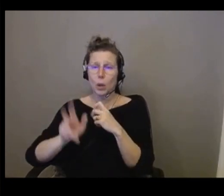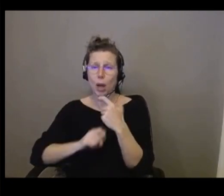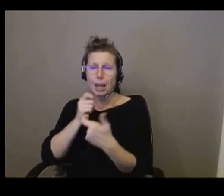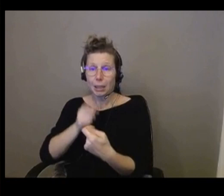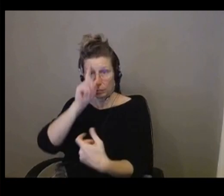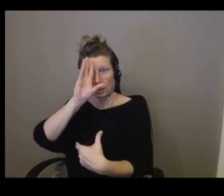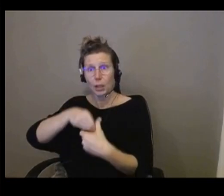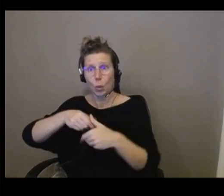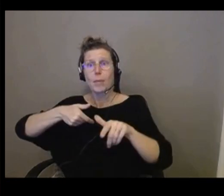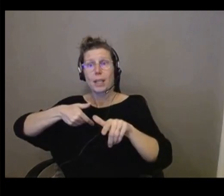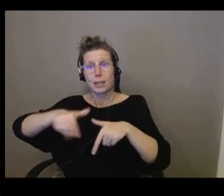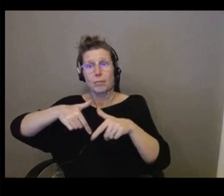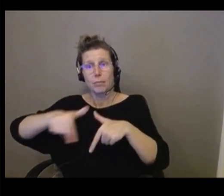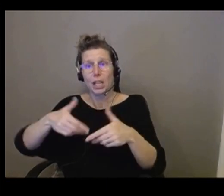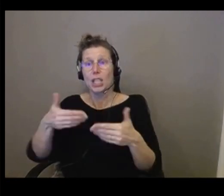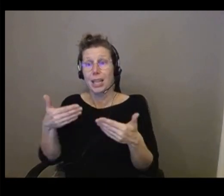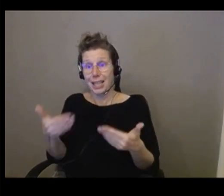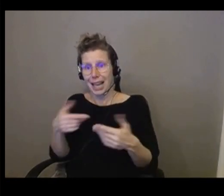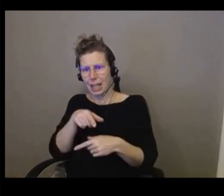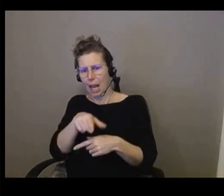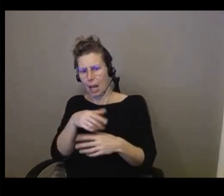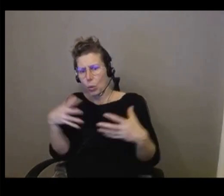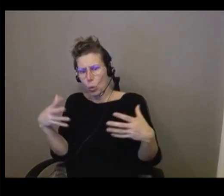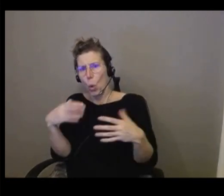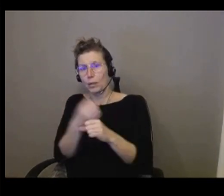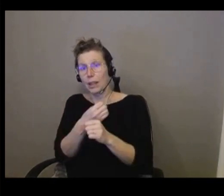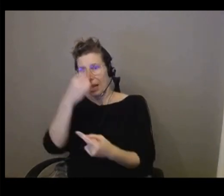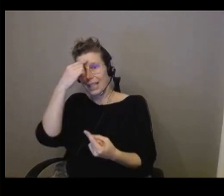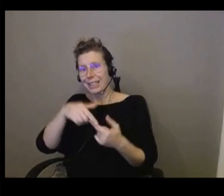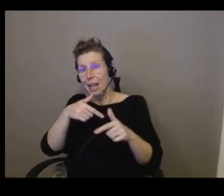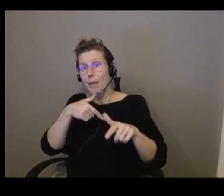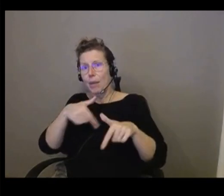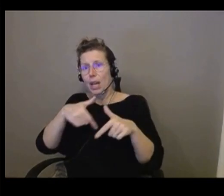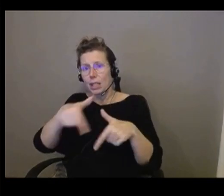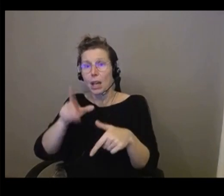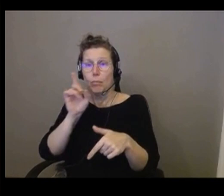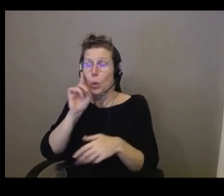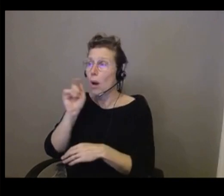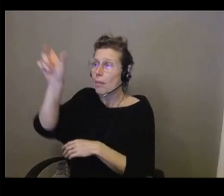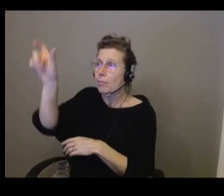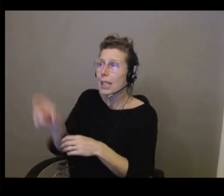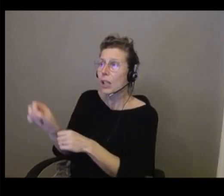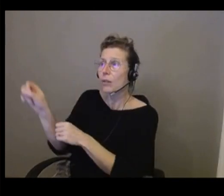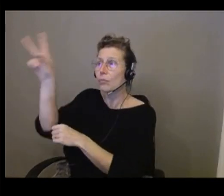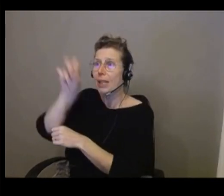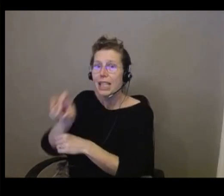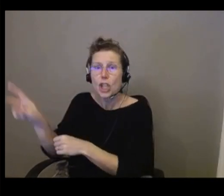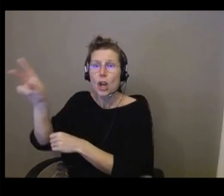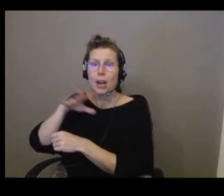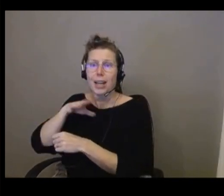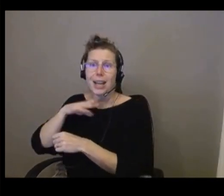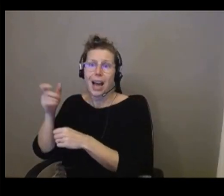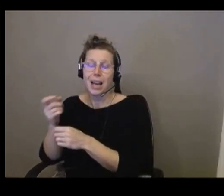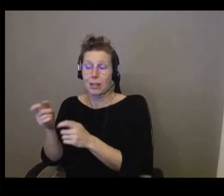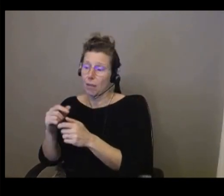autour de la marchabilité. Un voyageur, il fait des correspondances, il marche, il a besoin d'avoir évidemment des correspondances qui soient